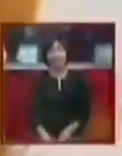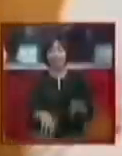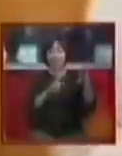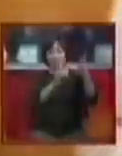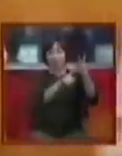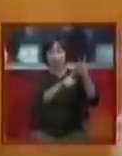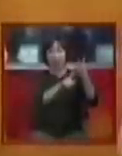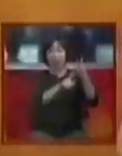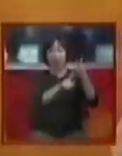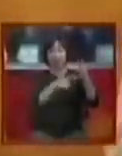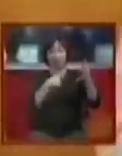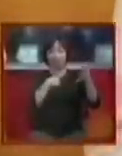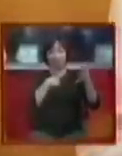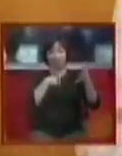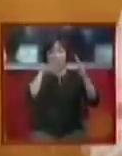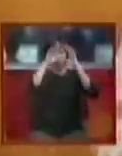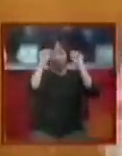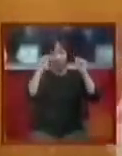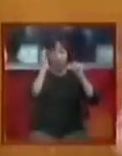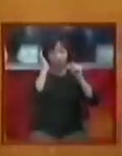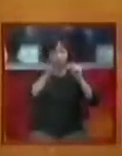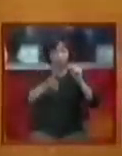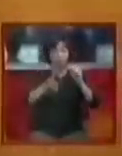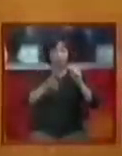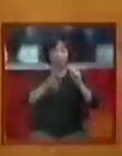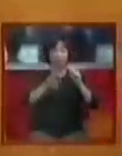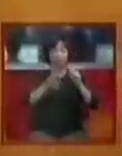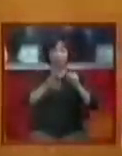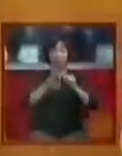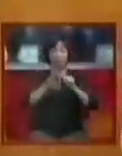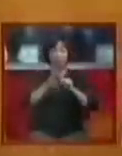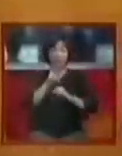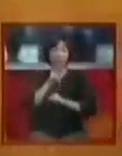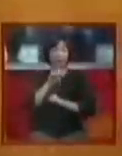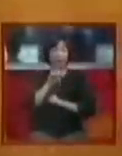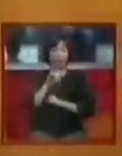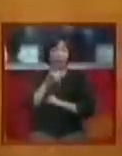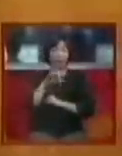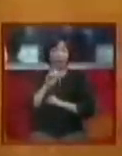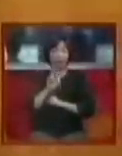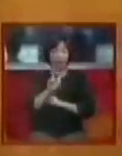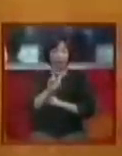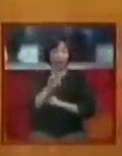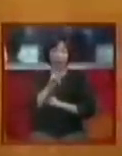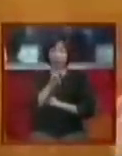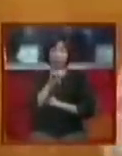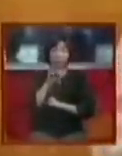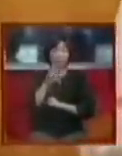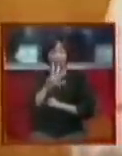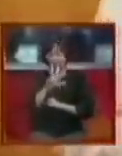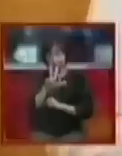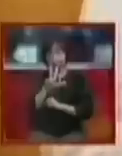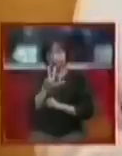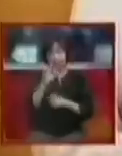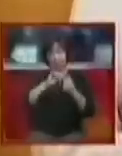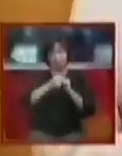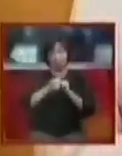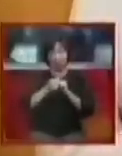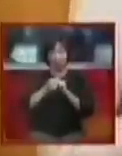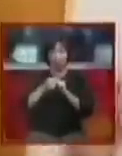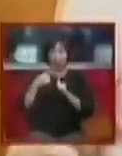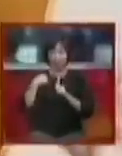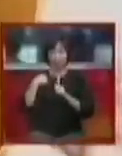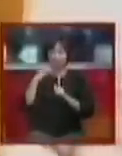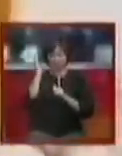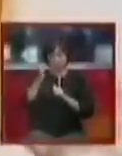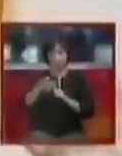Pang-apat na pangulo na po akong sasalo sa problema ng NAIA 3. Hindi lang po eroplano ang nag-takeoff at nag-landing dito.